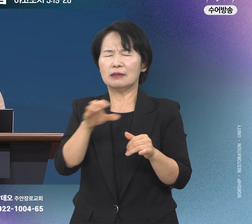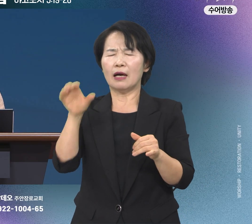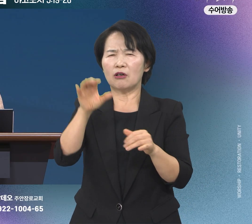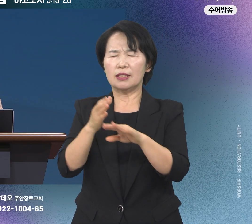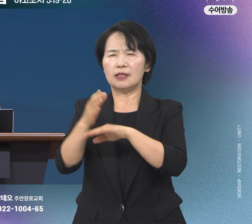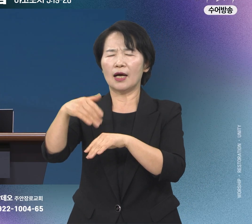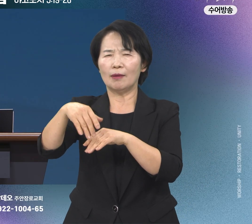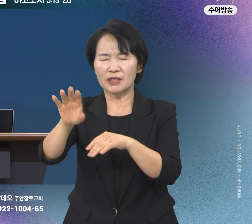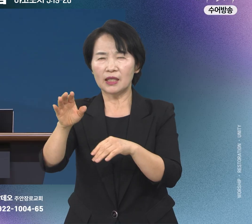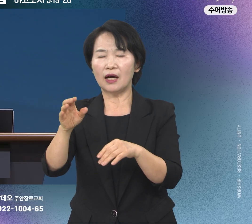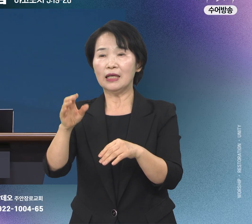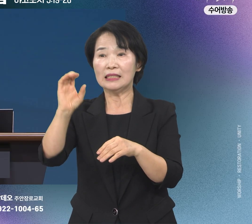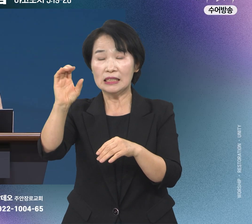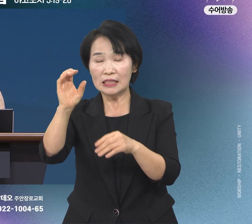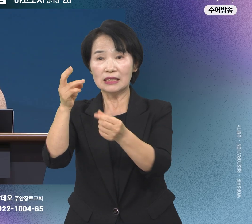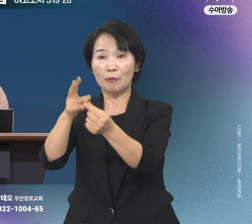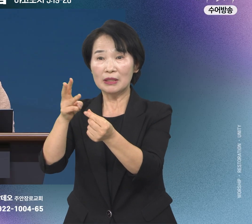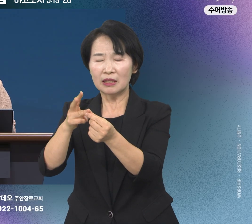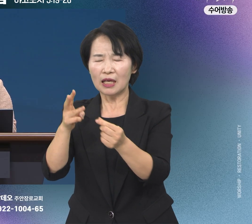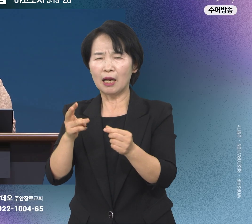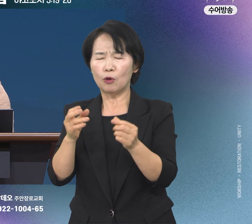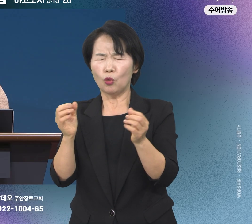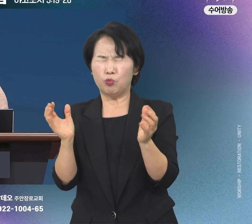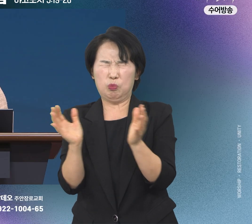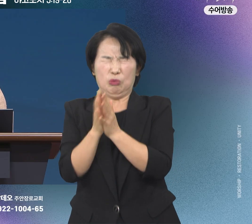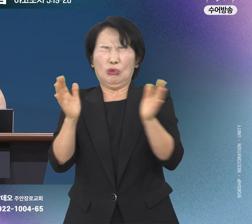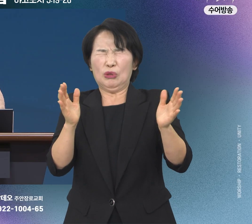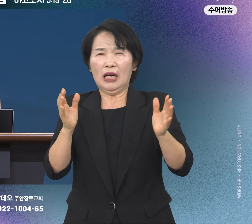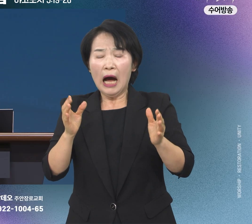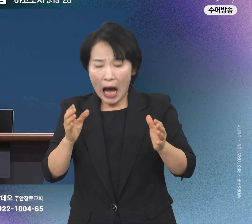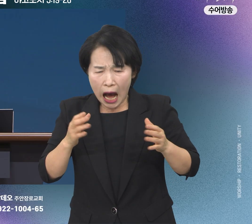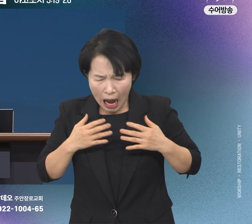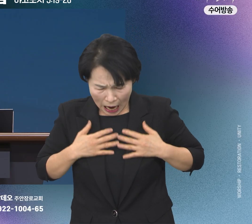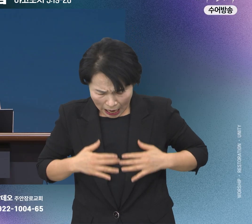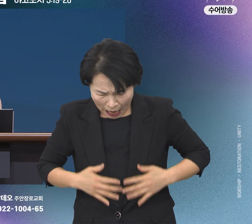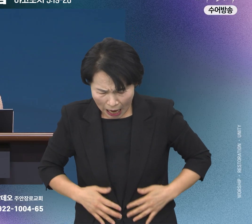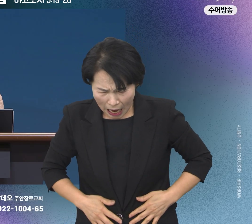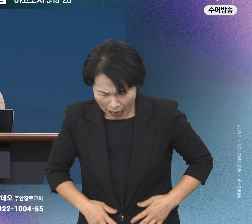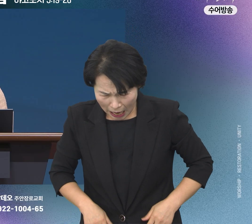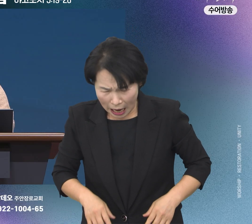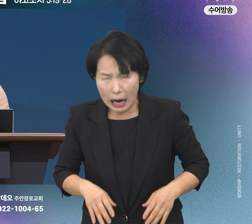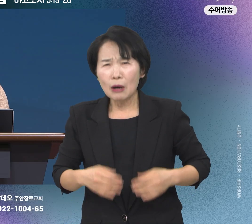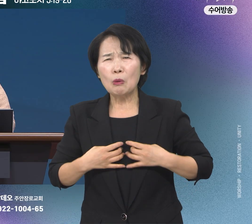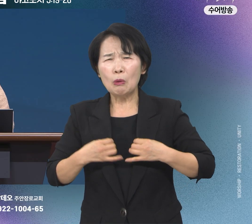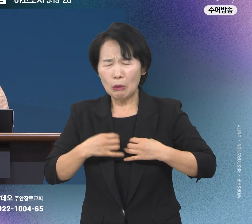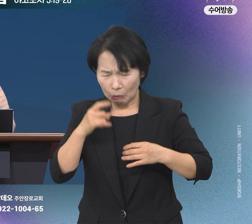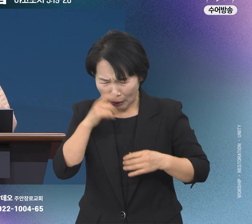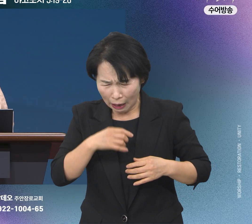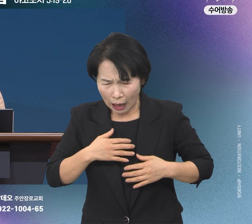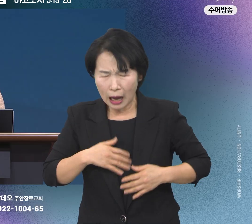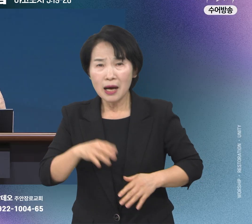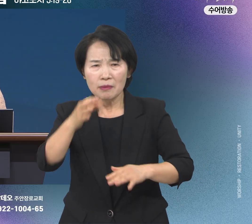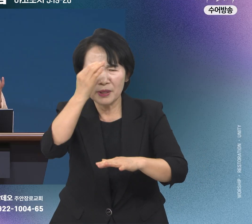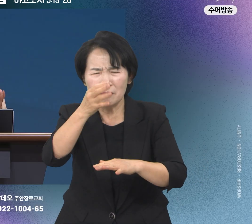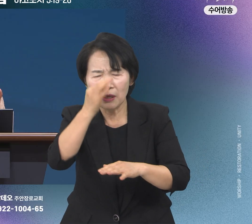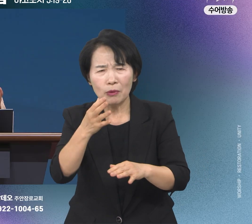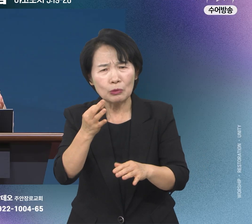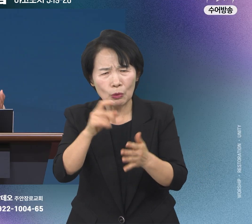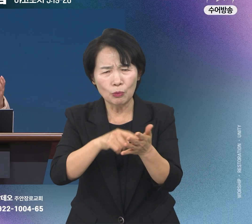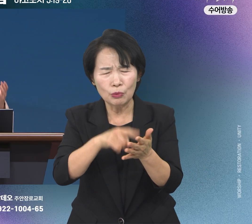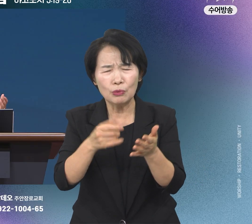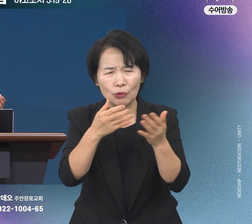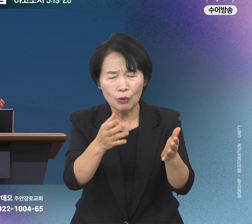사람과 마주쳐서 뜨거운 커피를 붓게 하거나 아니면 옷이 오염되는 상황을 만들어서 전화번호를